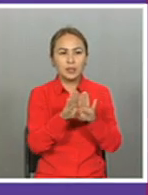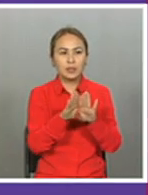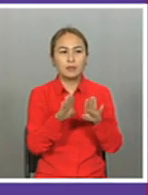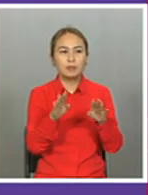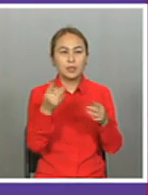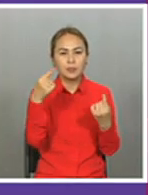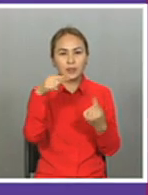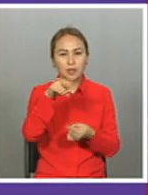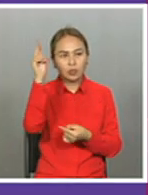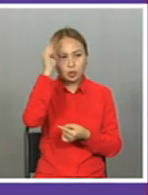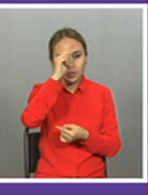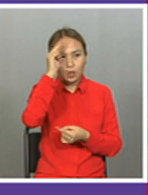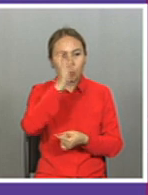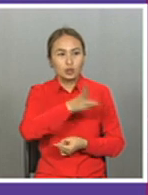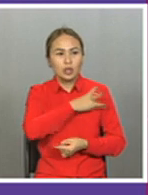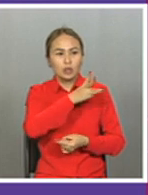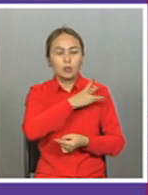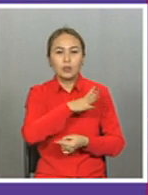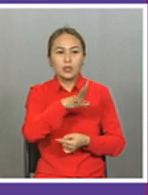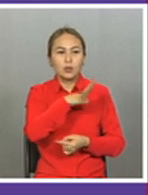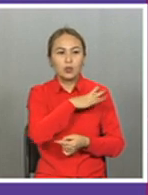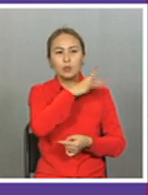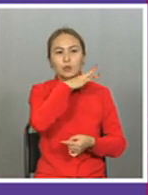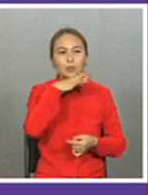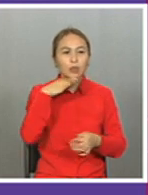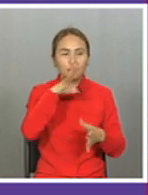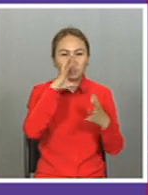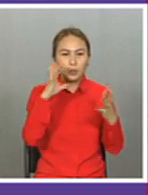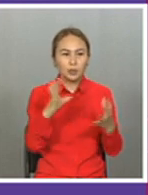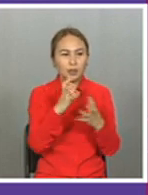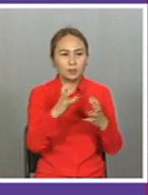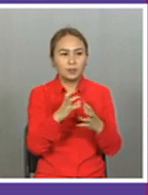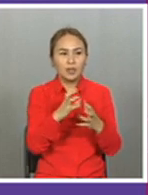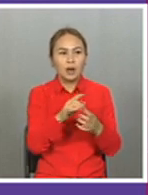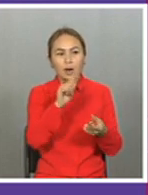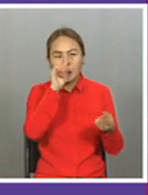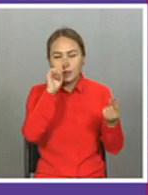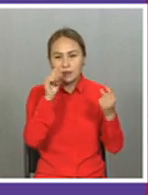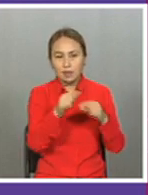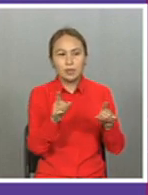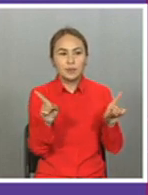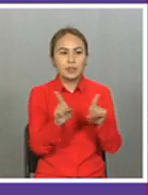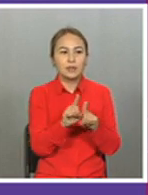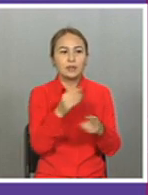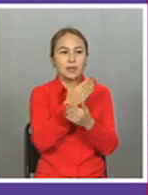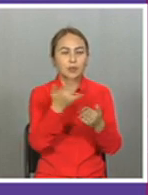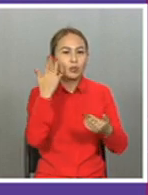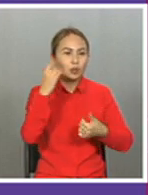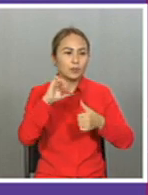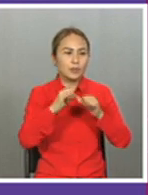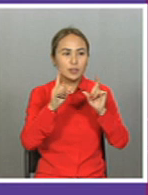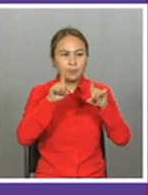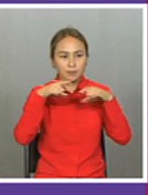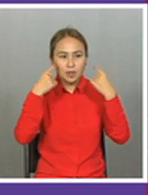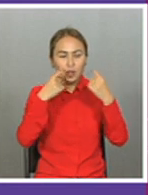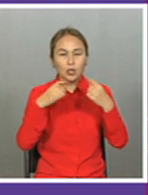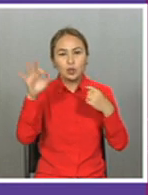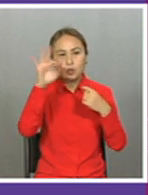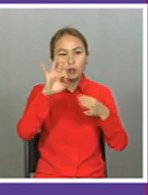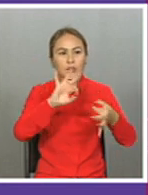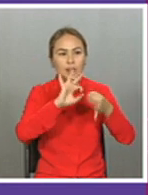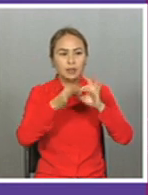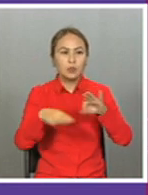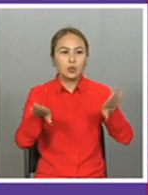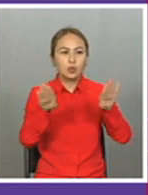менен білімде, құштар болсаң көп құмартып білуге, қарсалып сені дәйім күлімдеп,